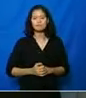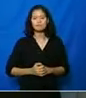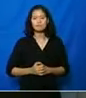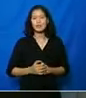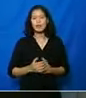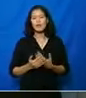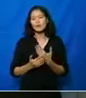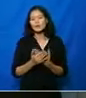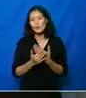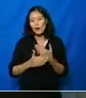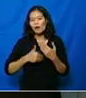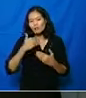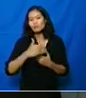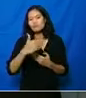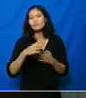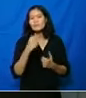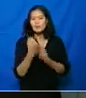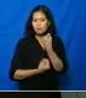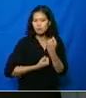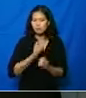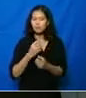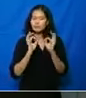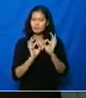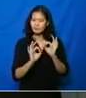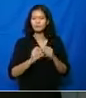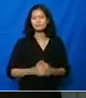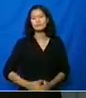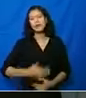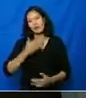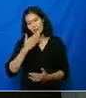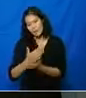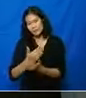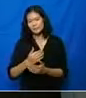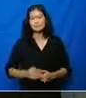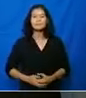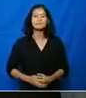ini sebaik-baiknya. Demikian penjelasan saya. Terima kasih.